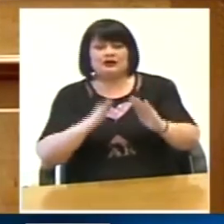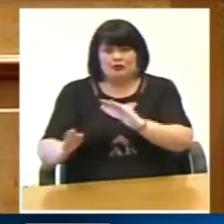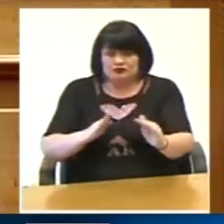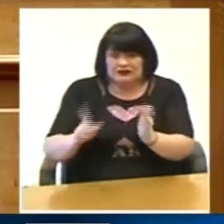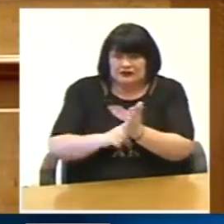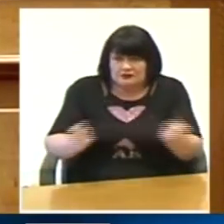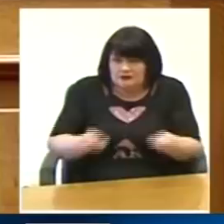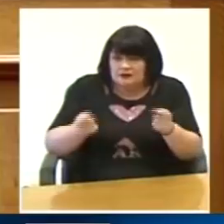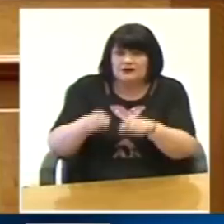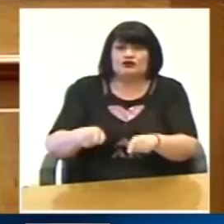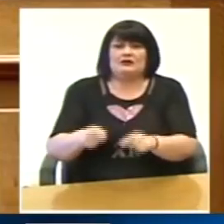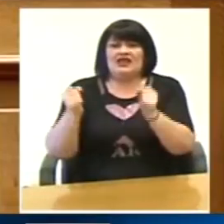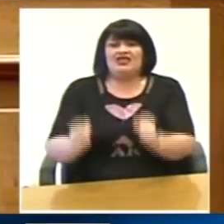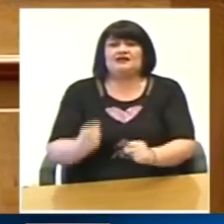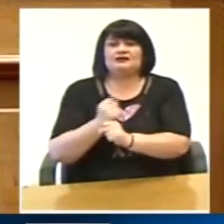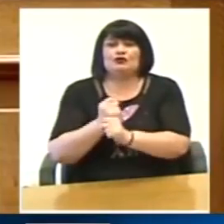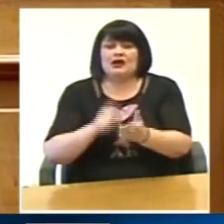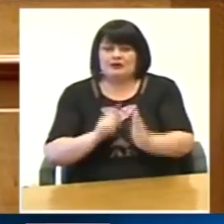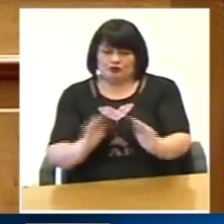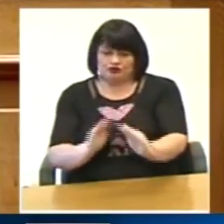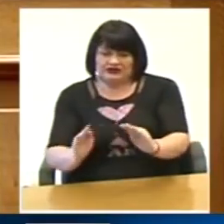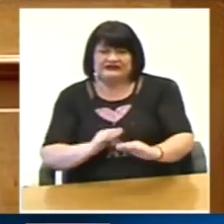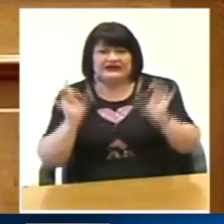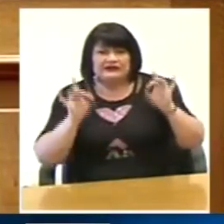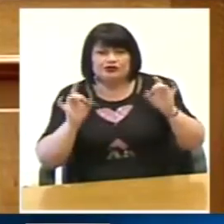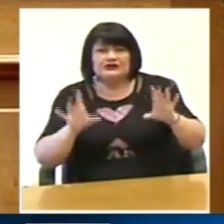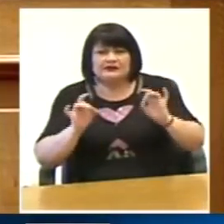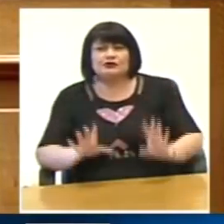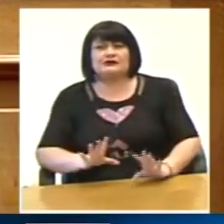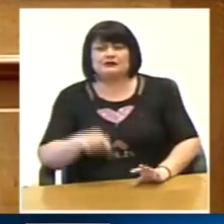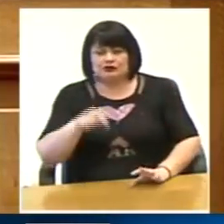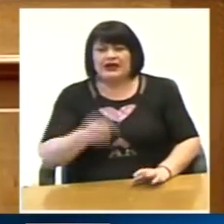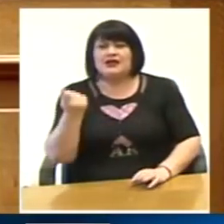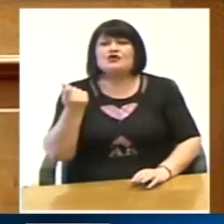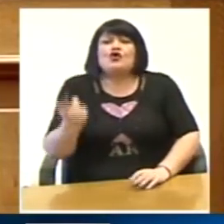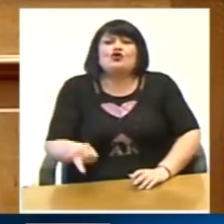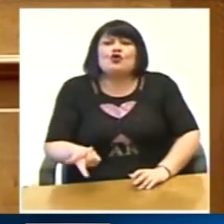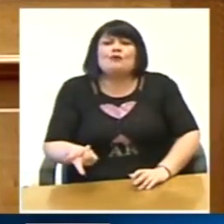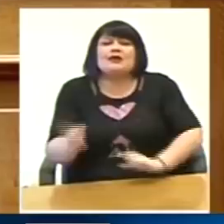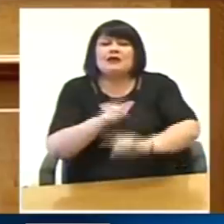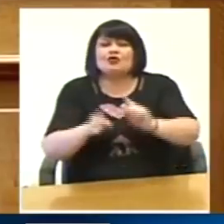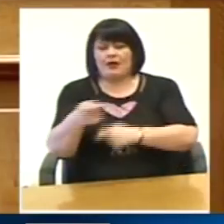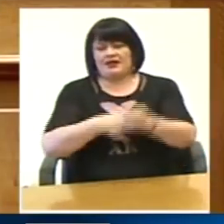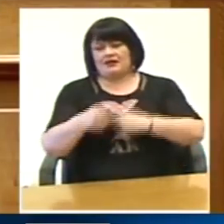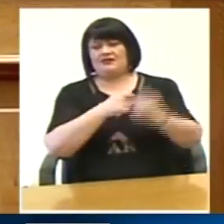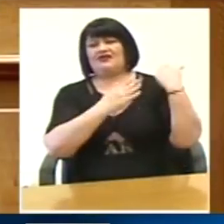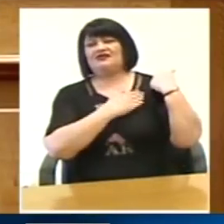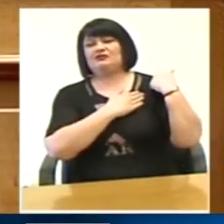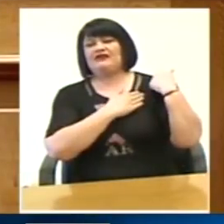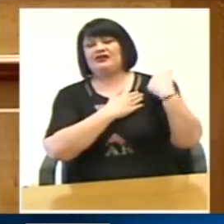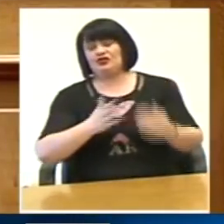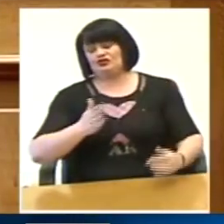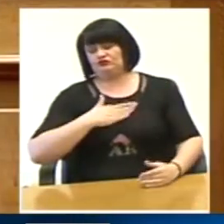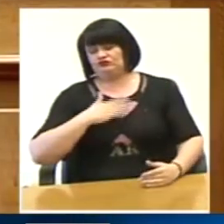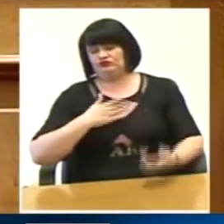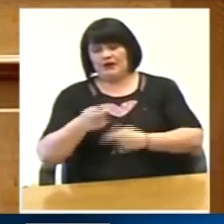να διασφαλίσει τις θέσεις εργασίας τους. Γιατί ακριβώς τα κλειδιά της οικονομίας τα έχει ο επιχειρηματίας. Δικιά μου λέει η